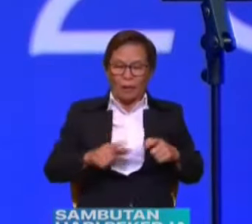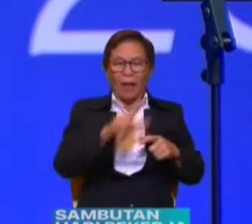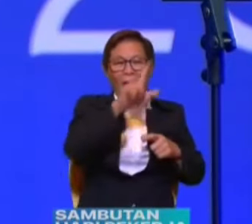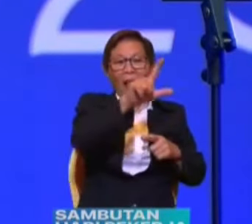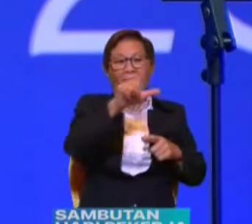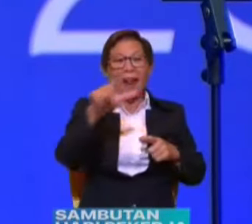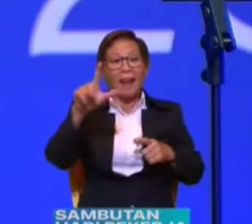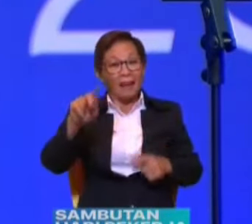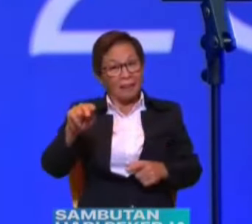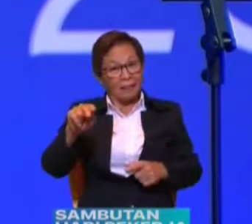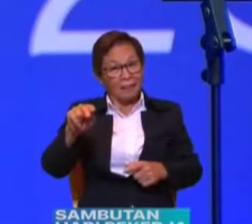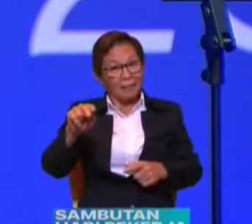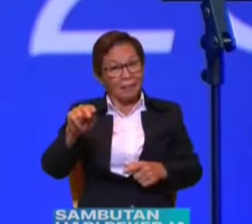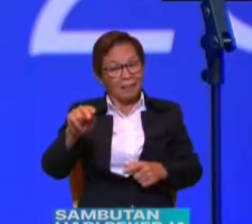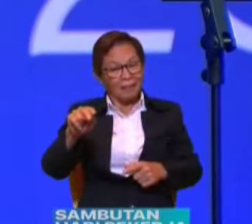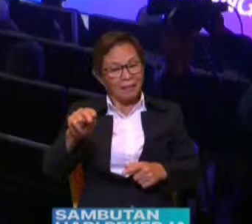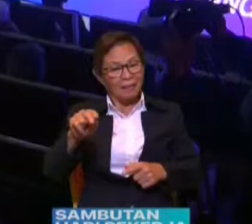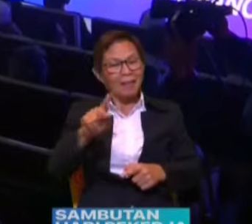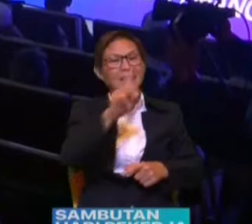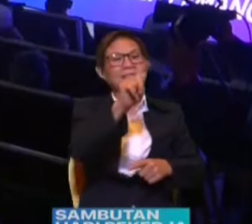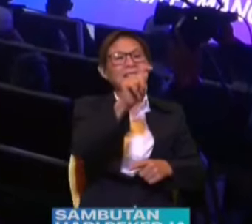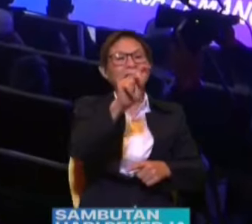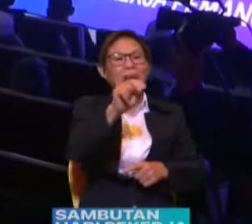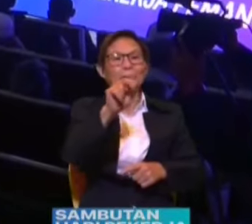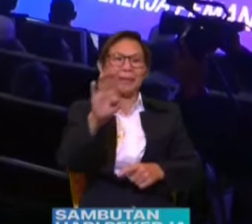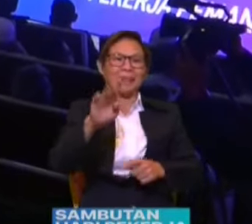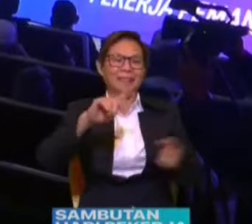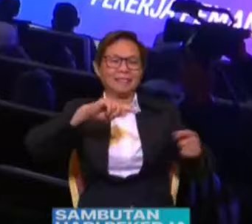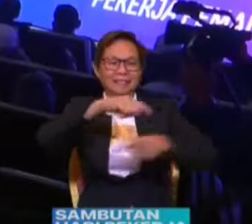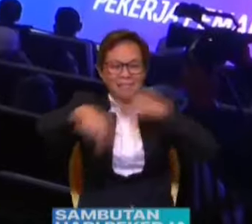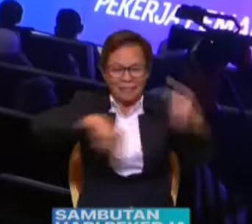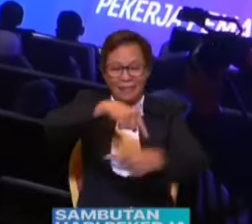LLN jadi TNB.